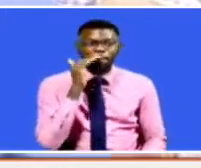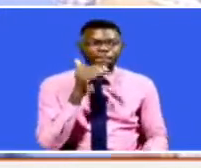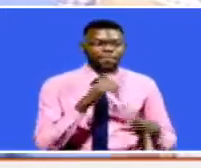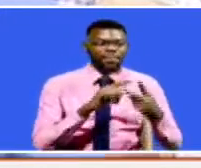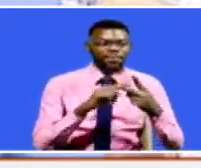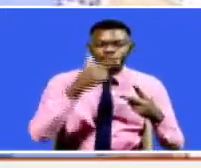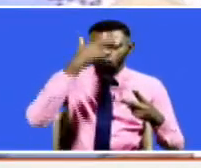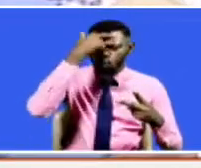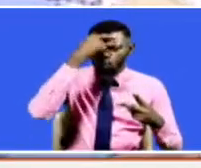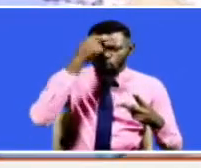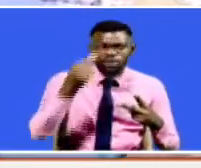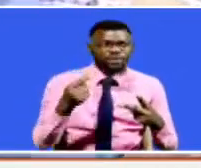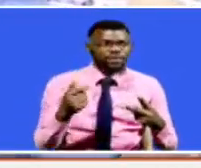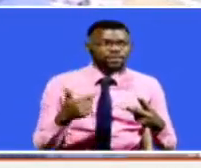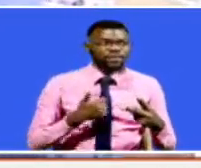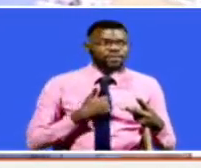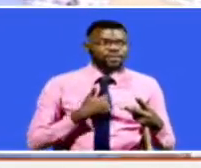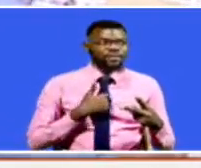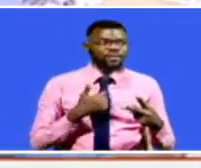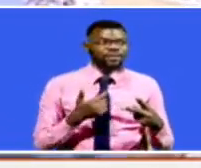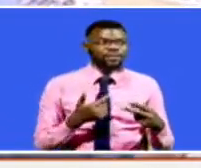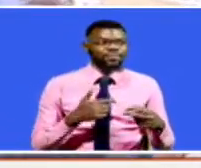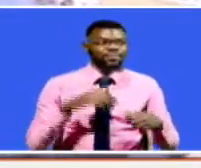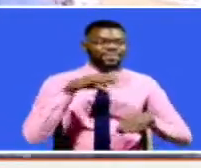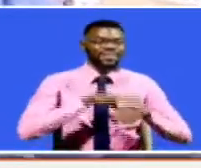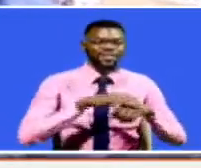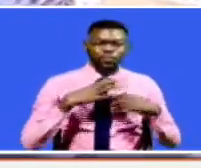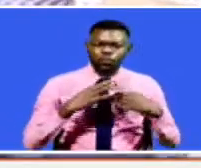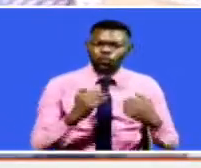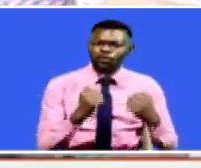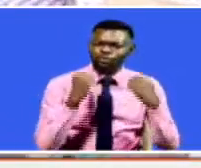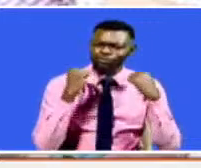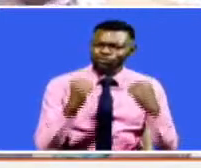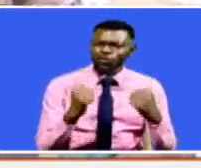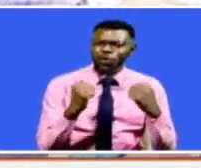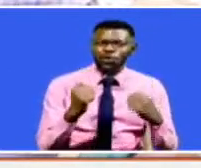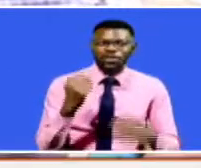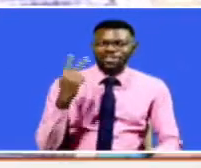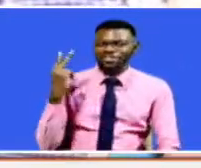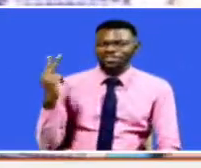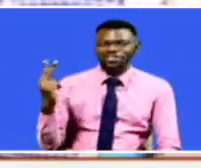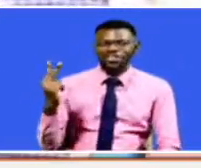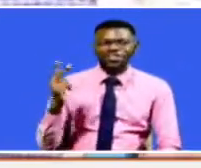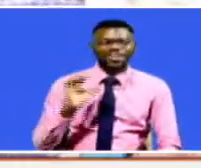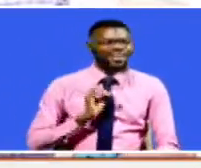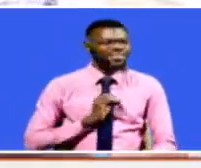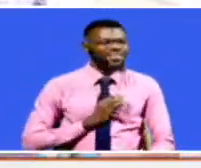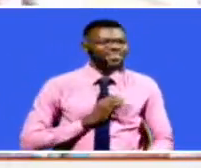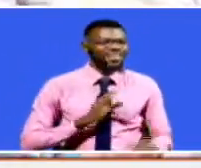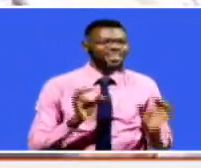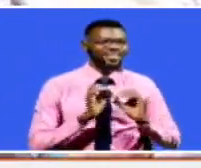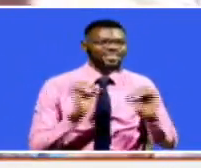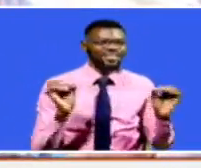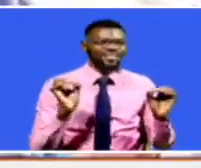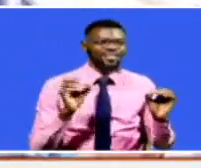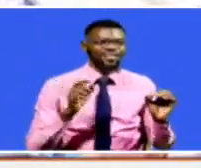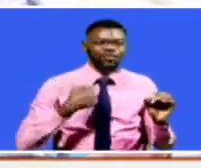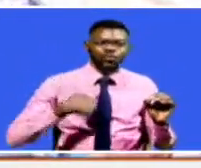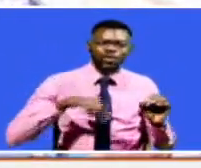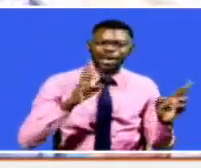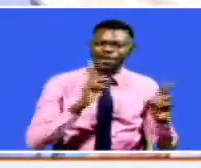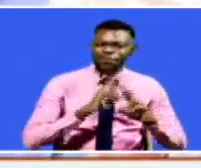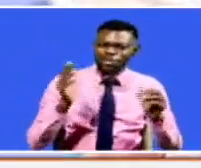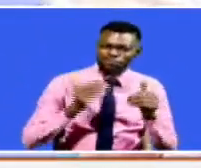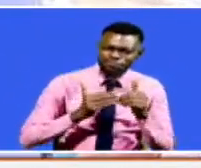Weta, nikapata wajasiri wawili wengine hapa ambao waogopi, na kwa hivyo tuko tayari